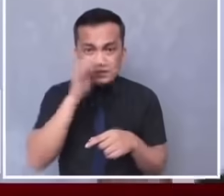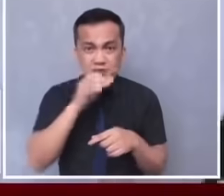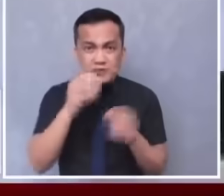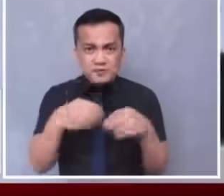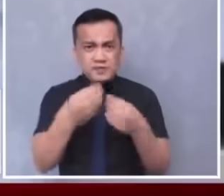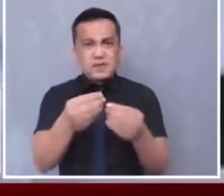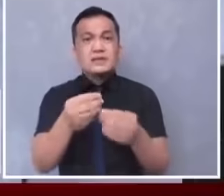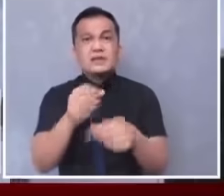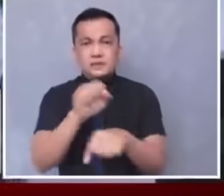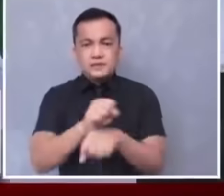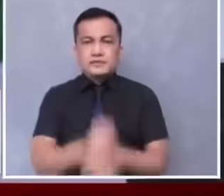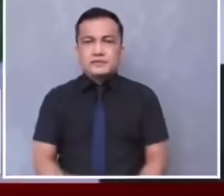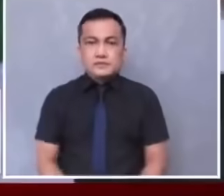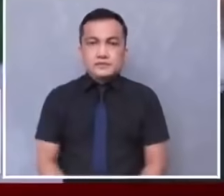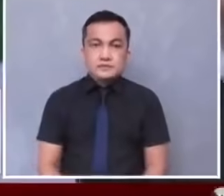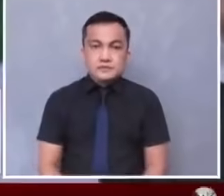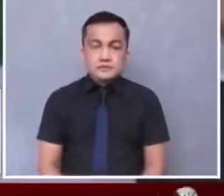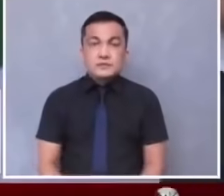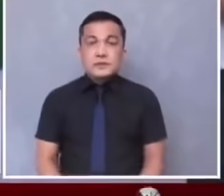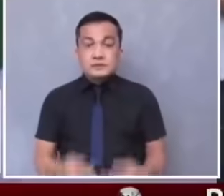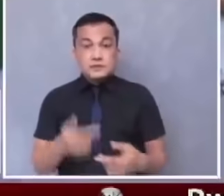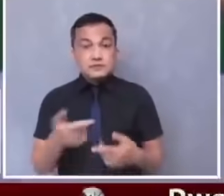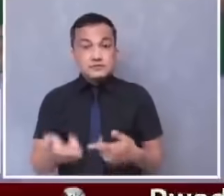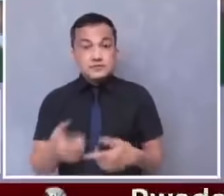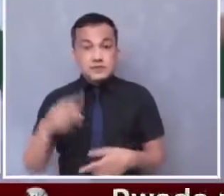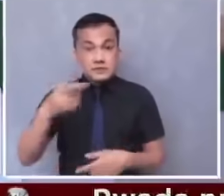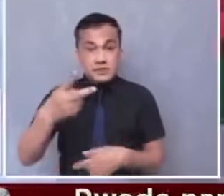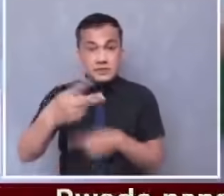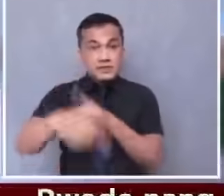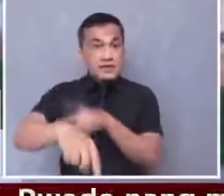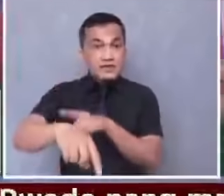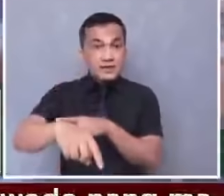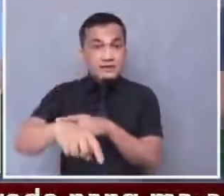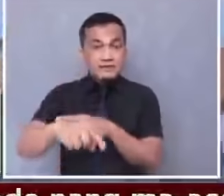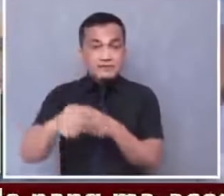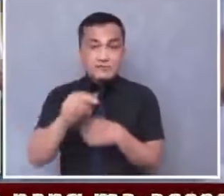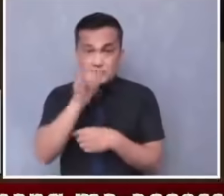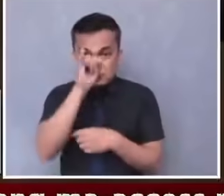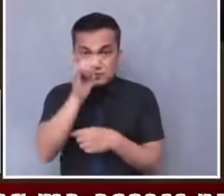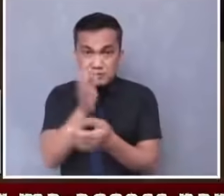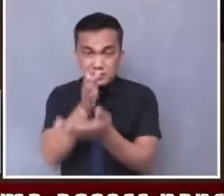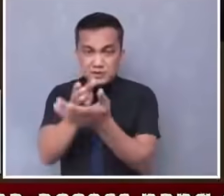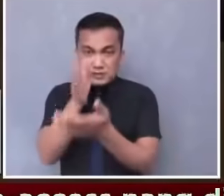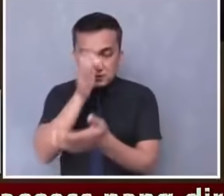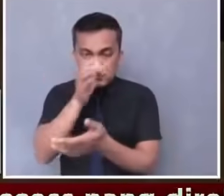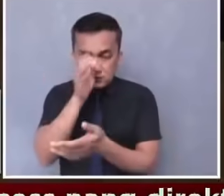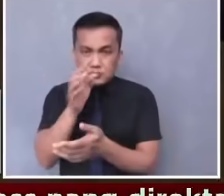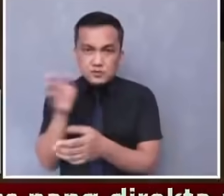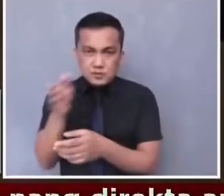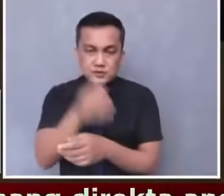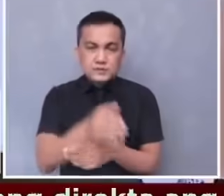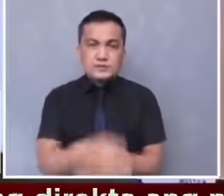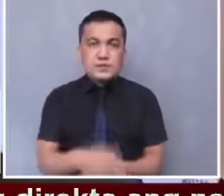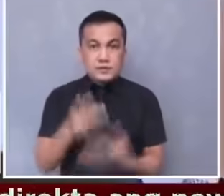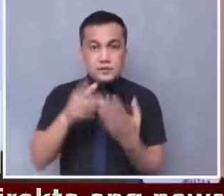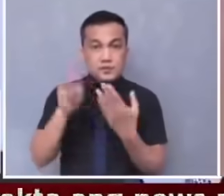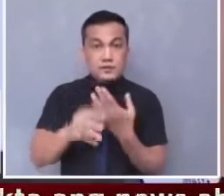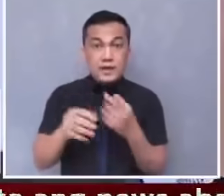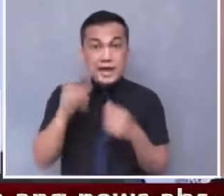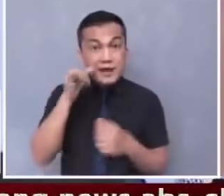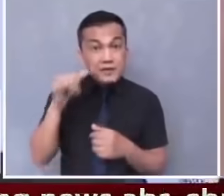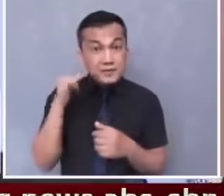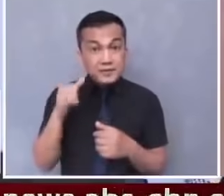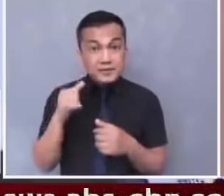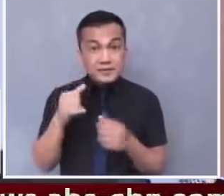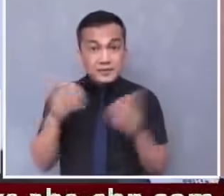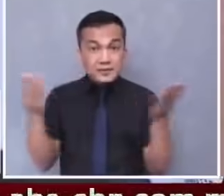buhay. Ito na ang ikalawang pagbisita ni Moreno sa Cebu para sa kanyang listening tour. Sa programa kagabi, ipinakilala